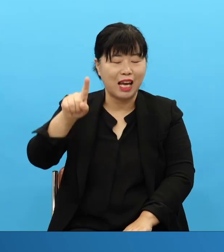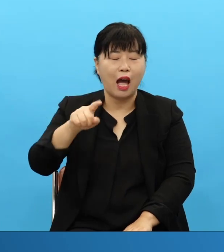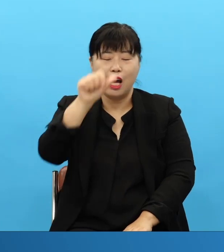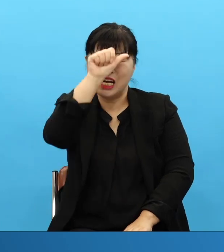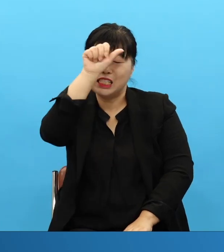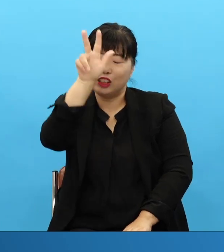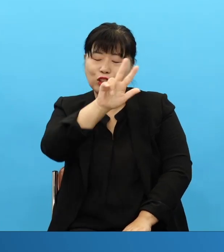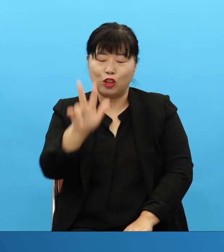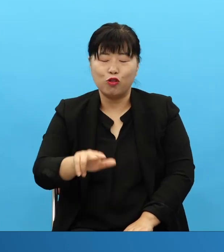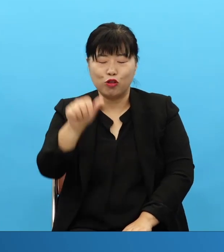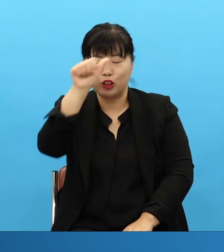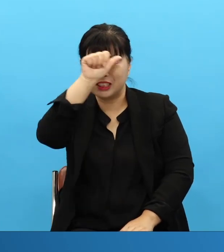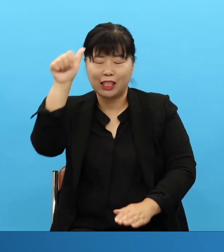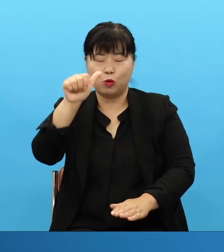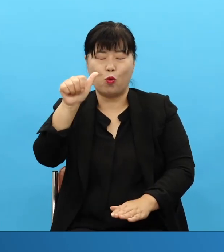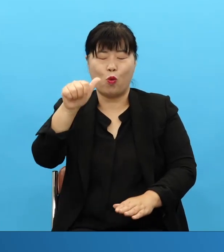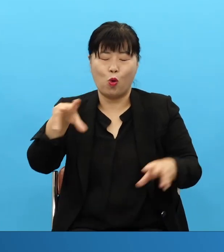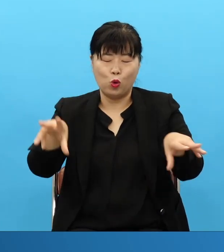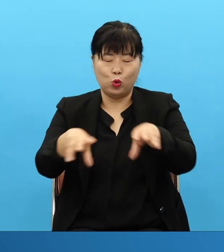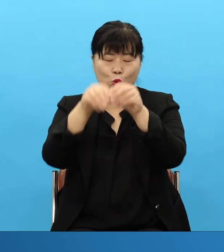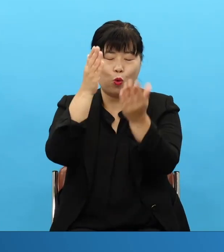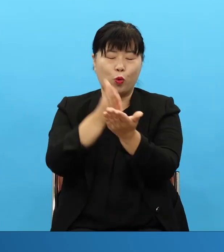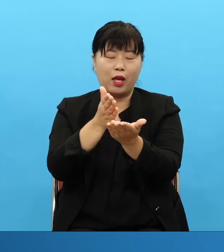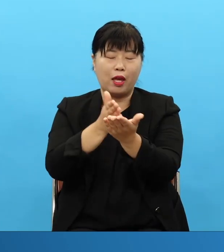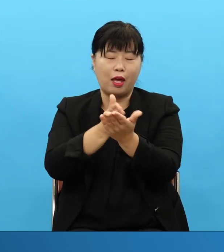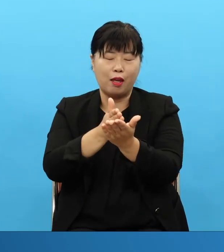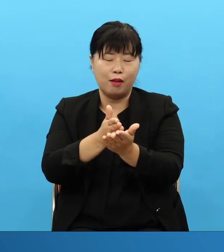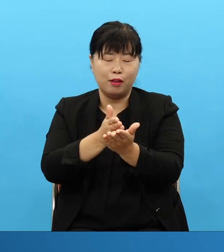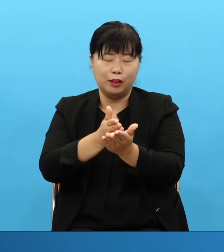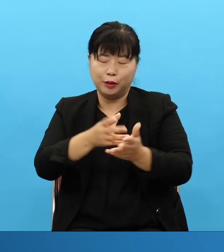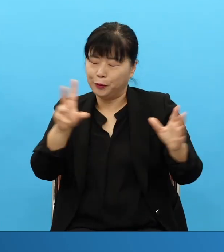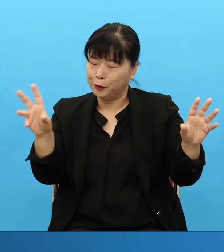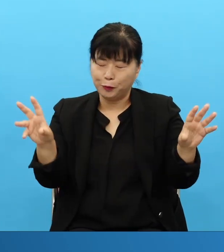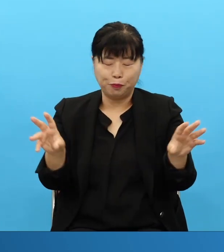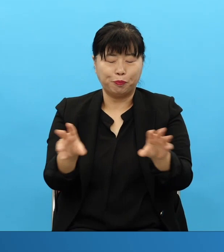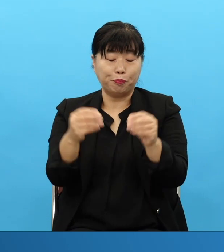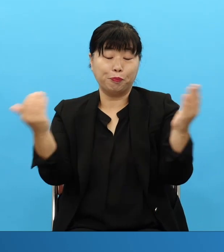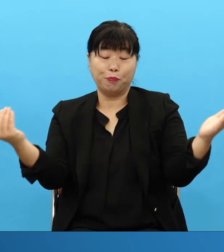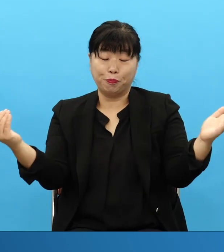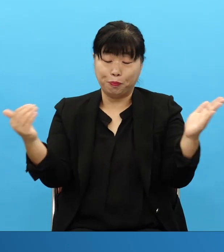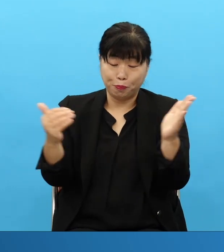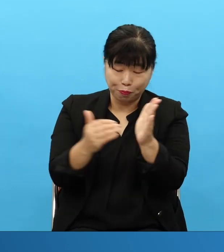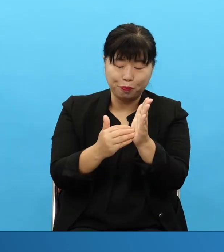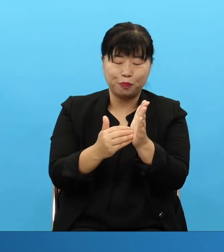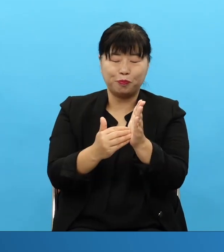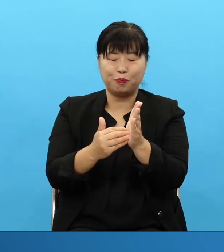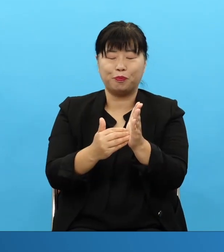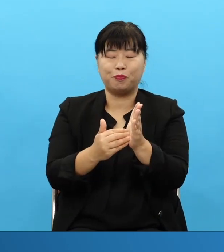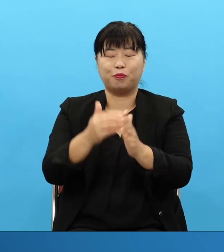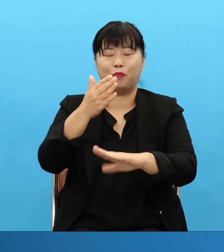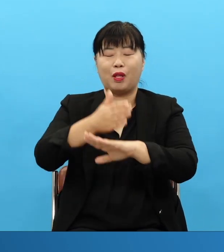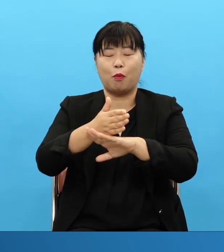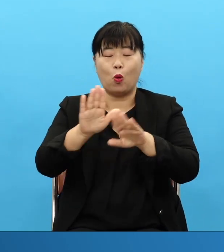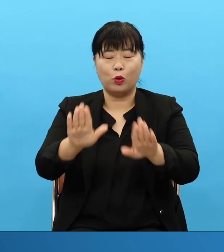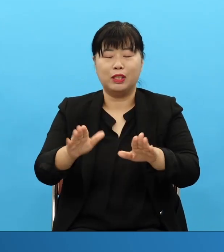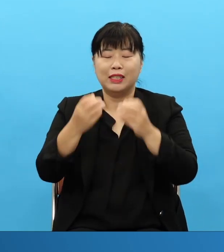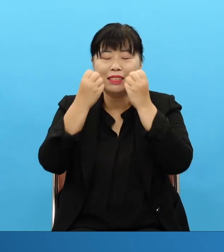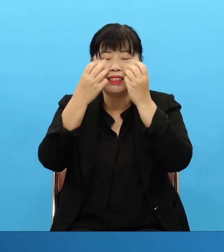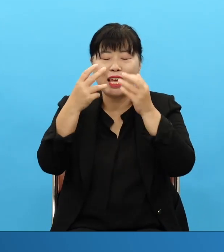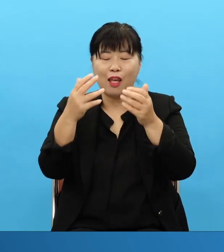장로회 총회를 하나님의 은혜 가운데 있게 하셨나이다. 새 회장으로 박중규